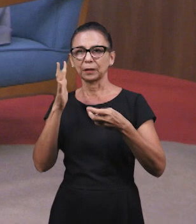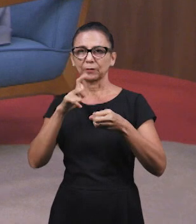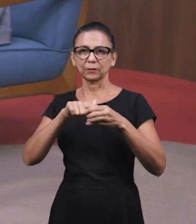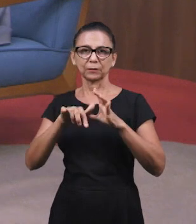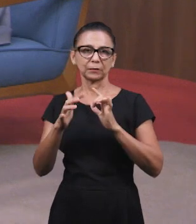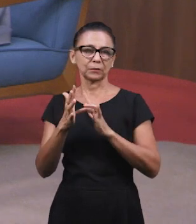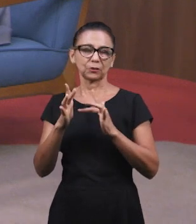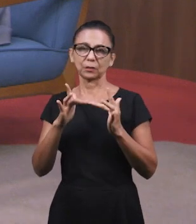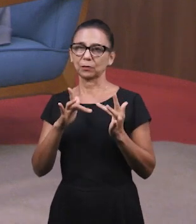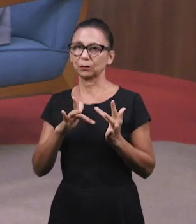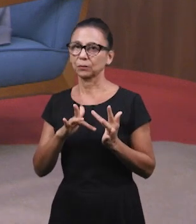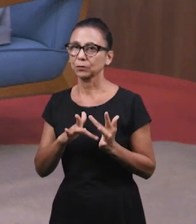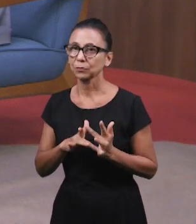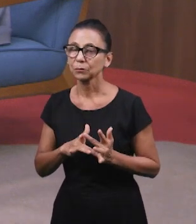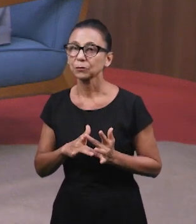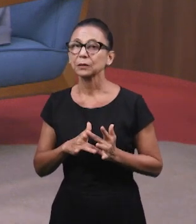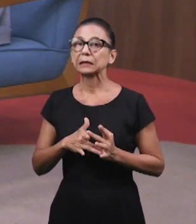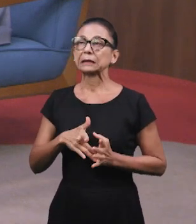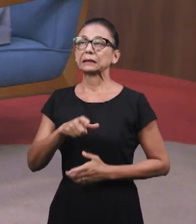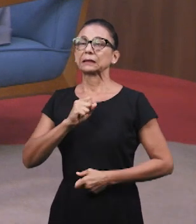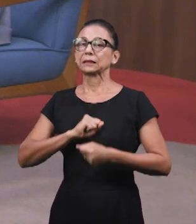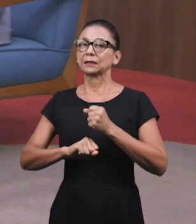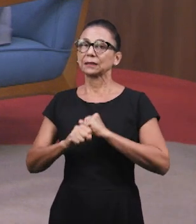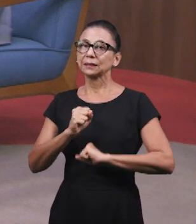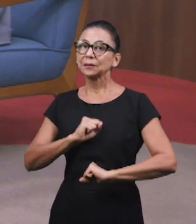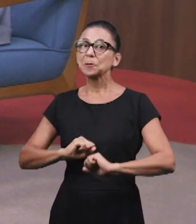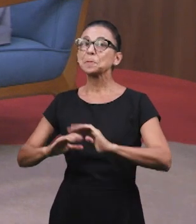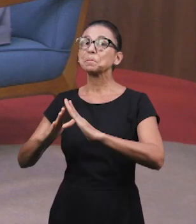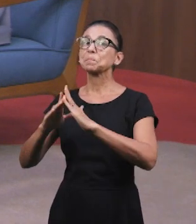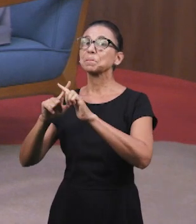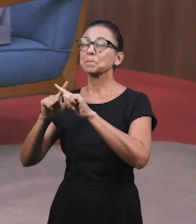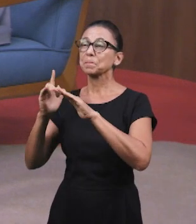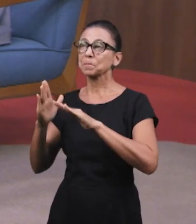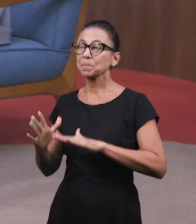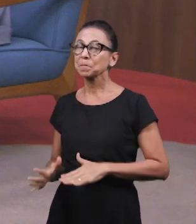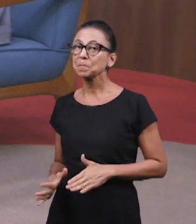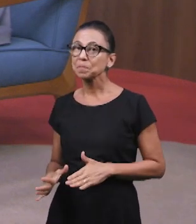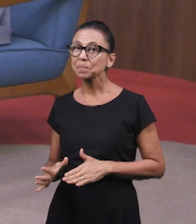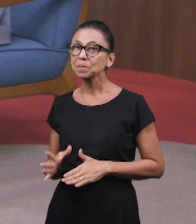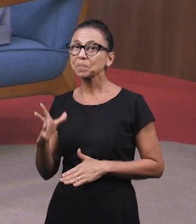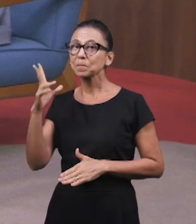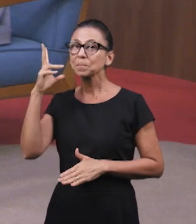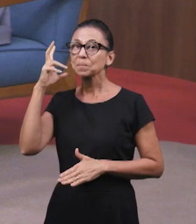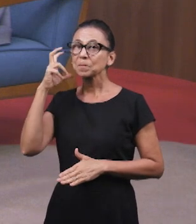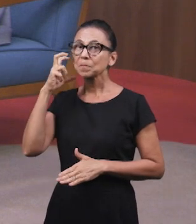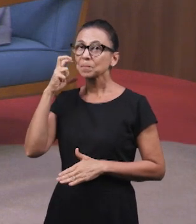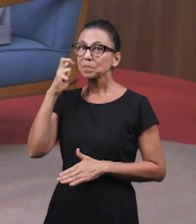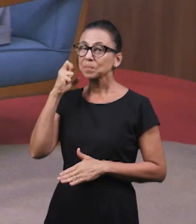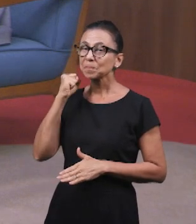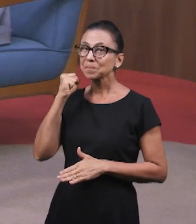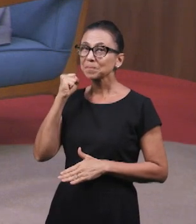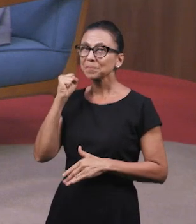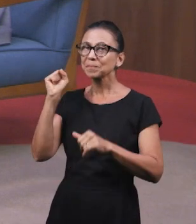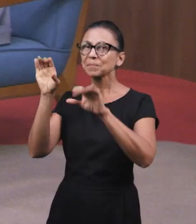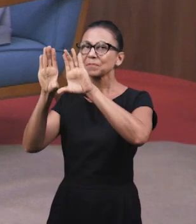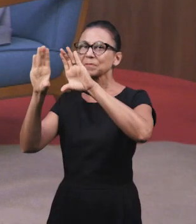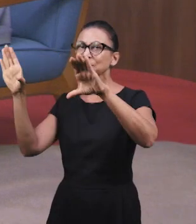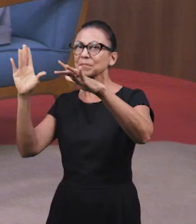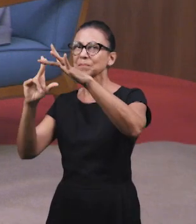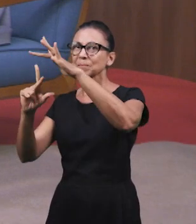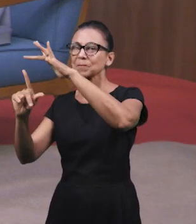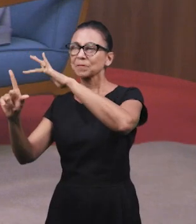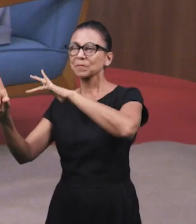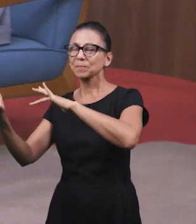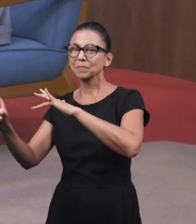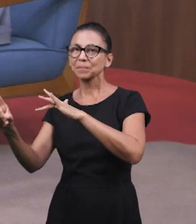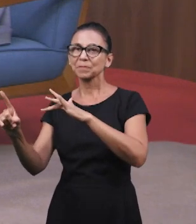promise, n'est-ce pas, la Canaan céleste. Comment se passe donc le rachat du pécheur, comment se